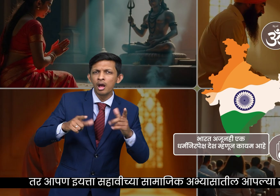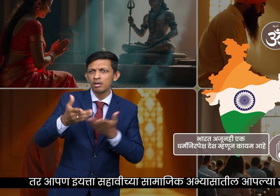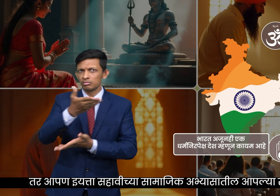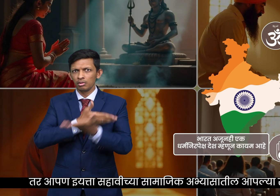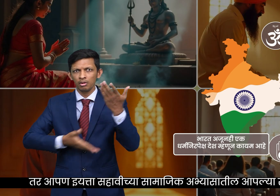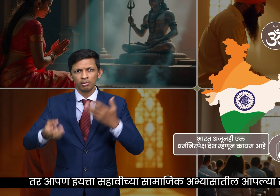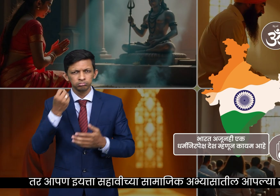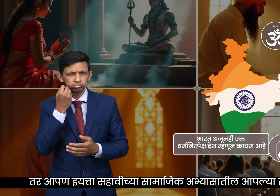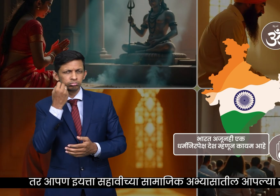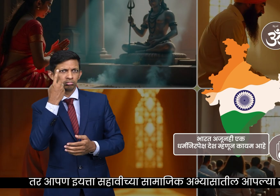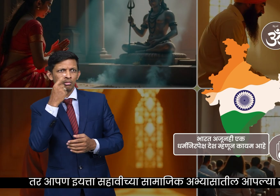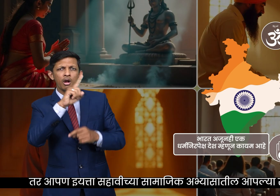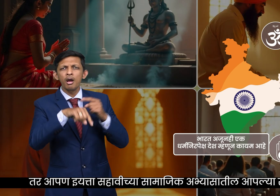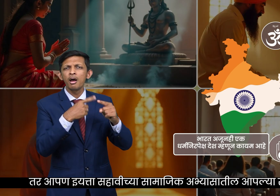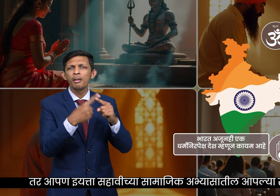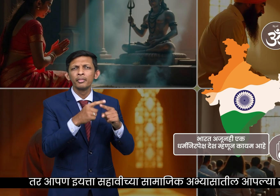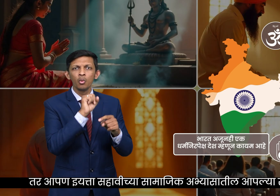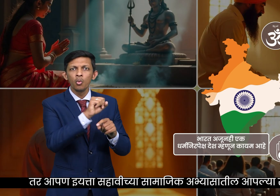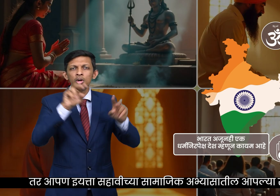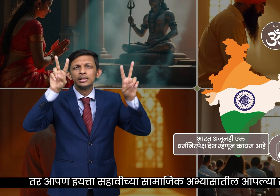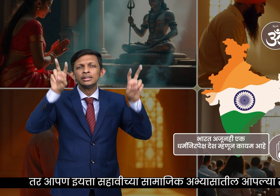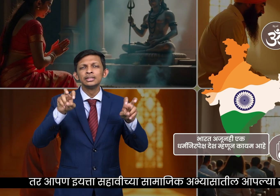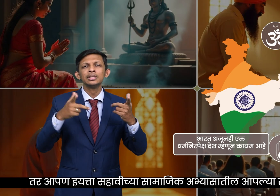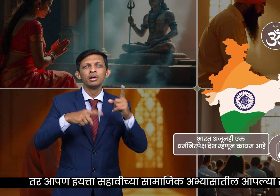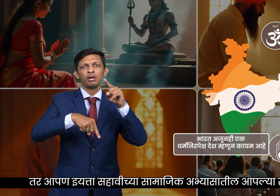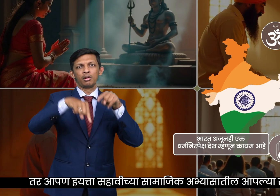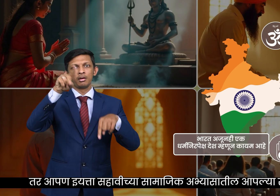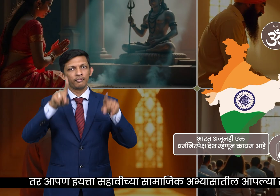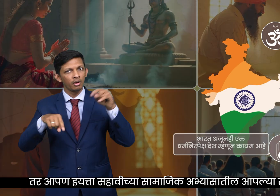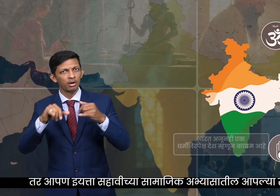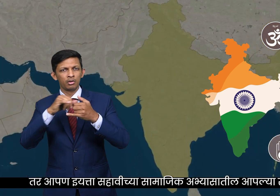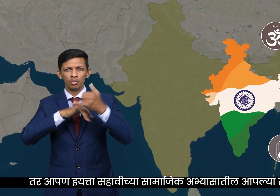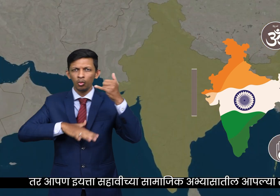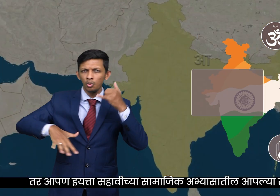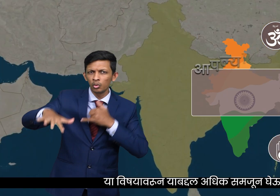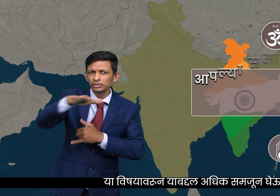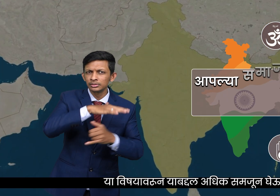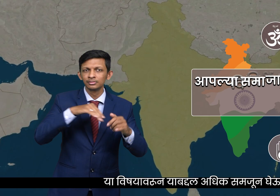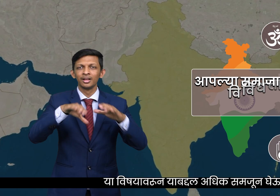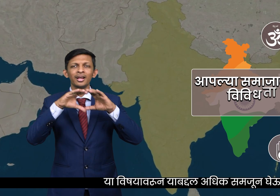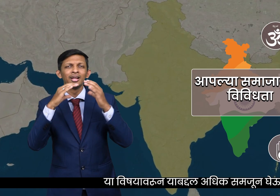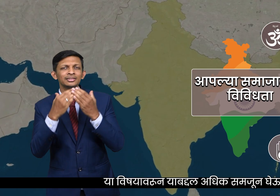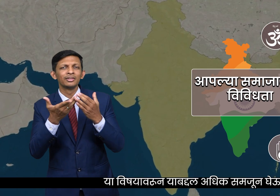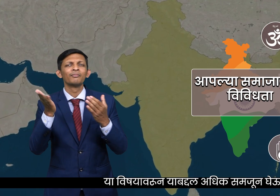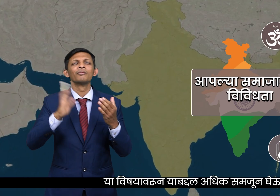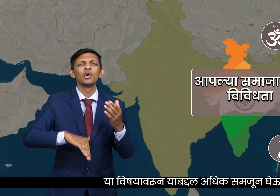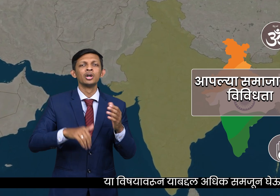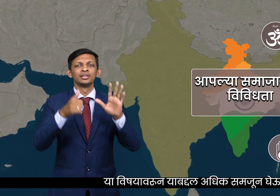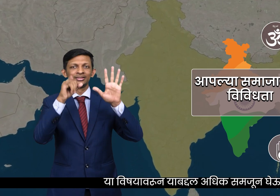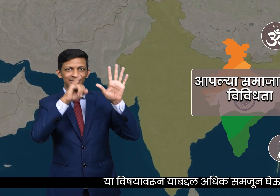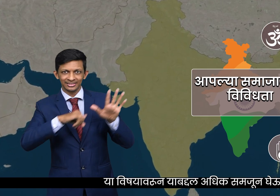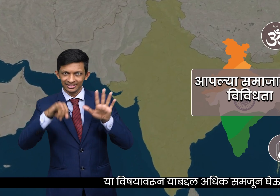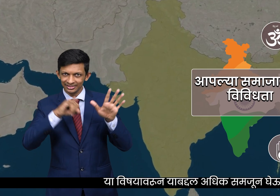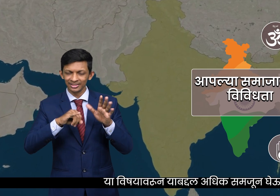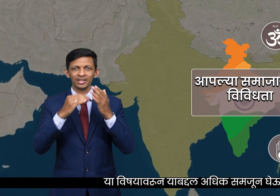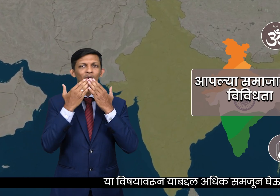आपण इयत्ता 6वीच्या सामाजिक अभ्यासातील आपल्या समाजातील विविधता या विषयावरून